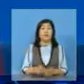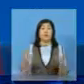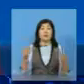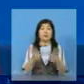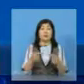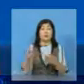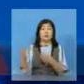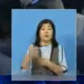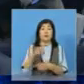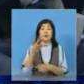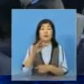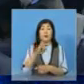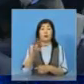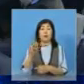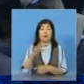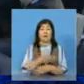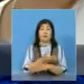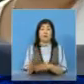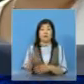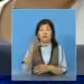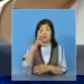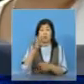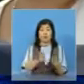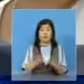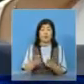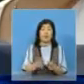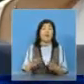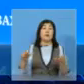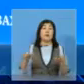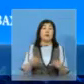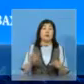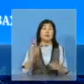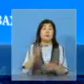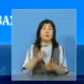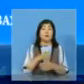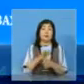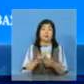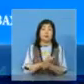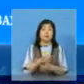поручениями Касым-Жомарта Токаева перед государственным аппаратом и правительством будет утвержден ряд документов.